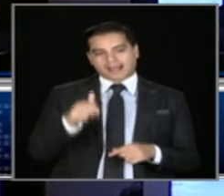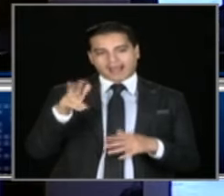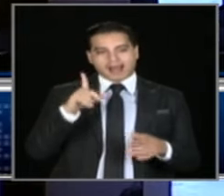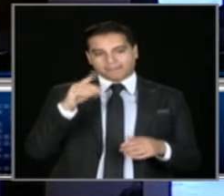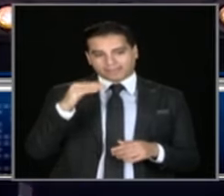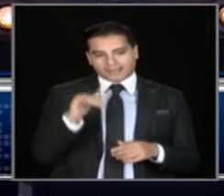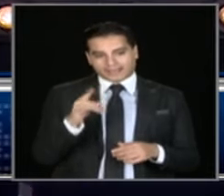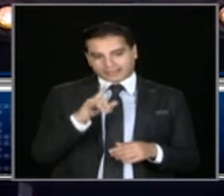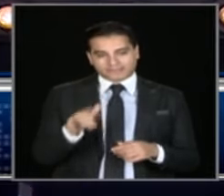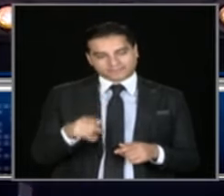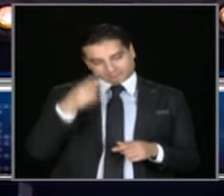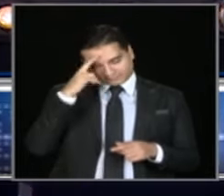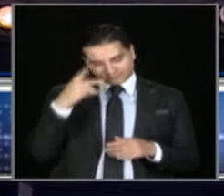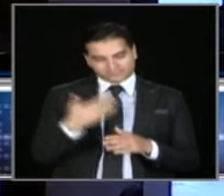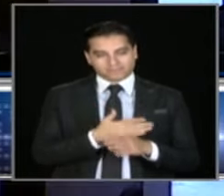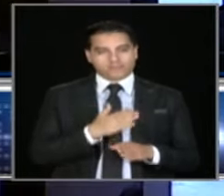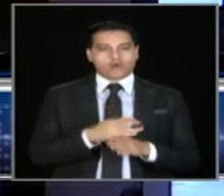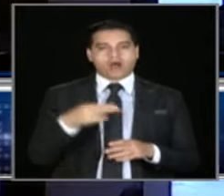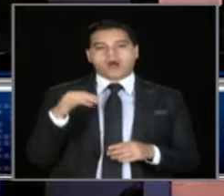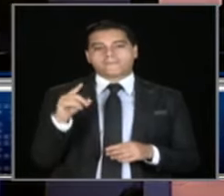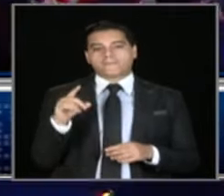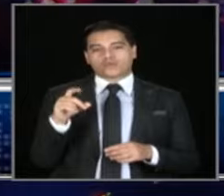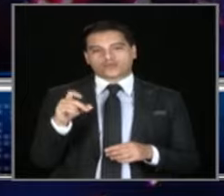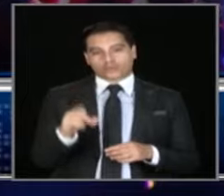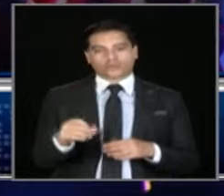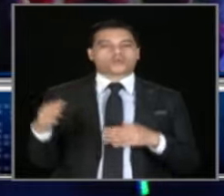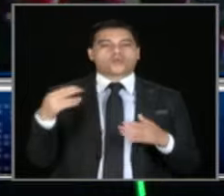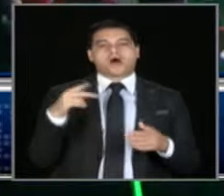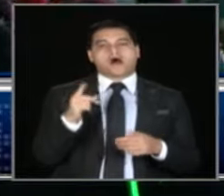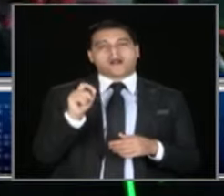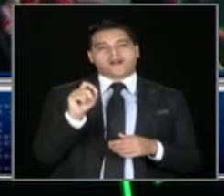عرفة. عمرو عرفة إجابة صحيحة.